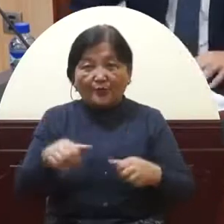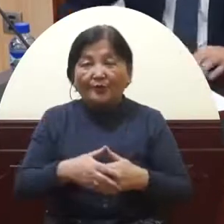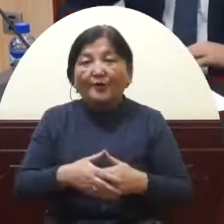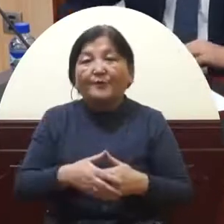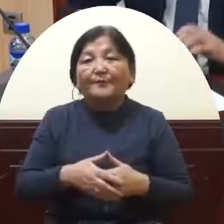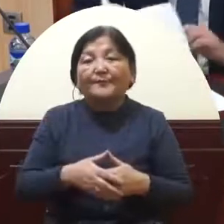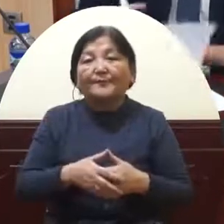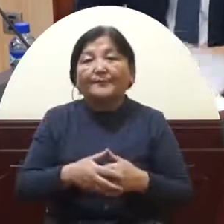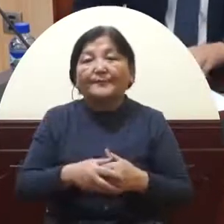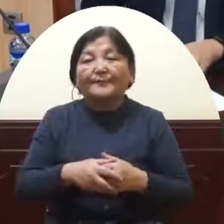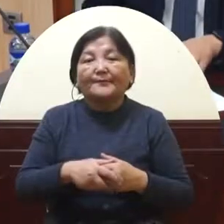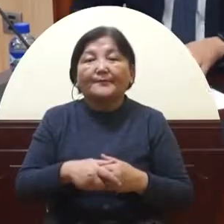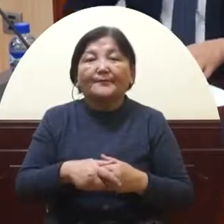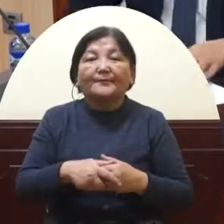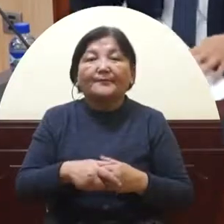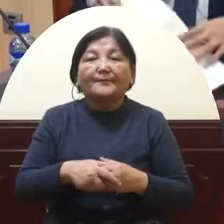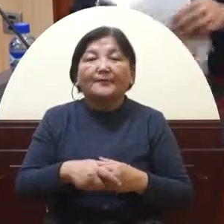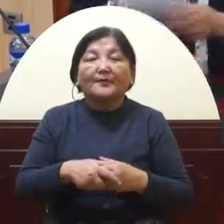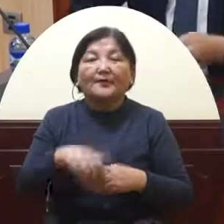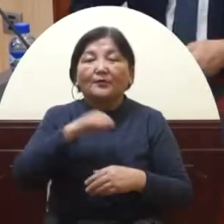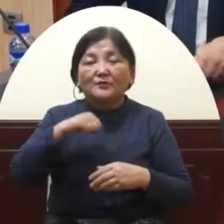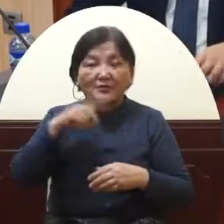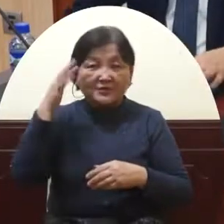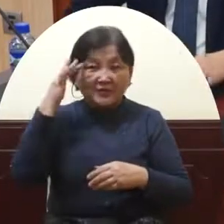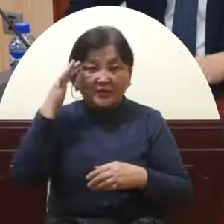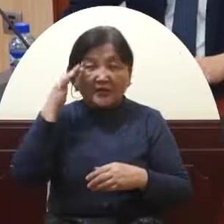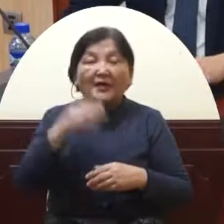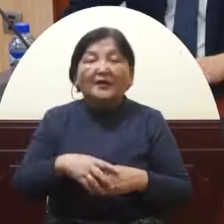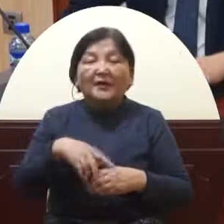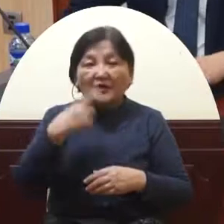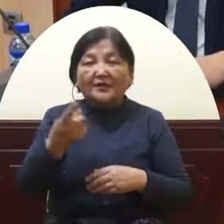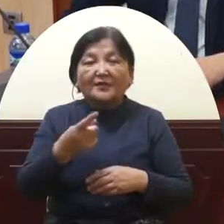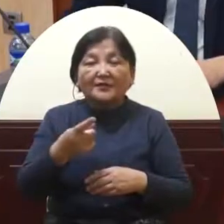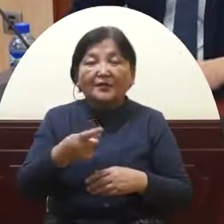бүхний үүсгэл асуух асуух хамтай өөрийгөө тоолт танилцуулаад